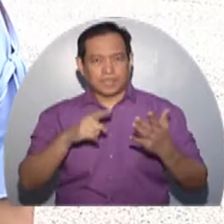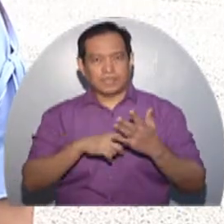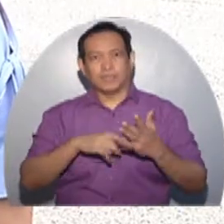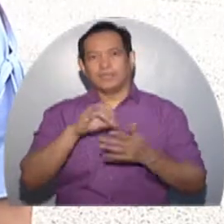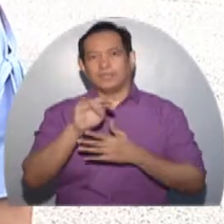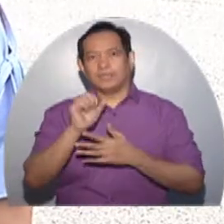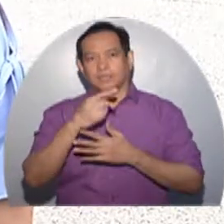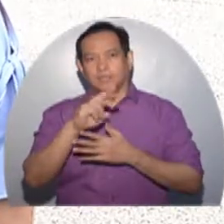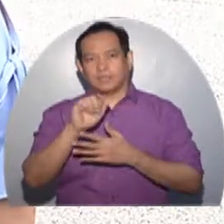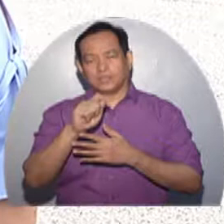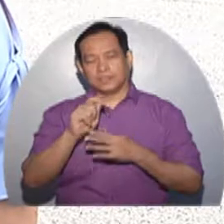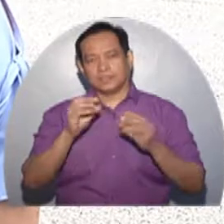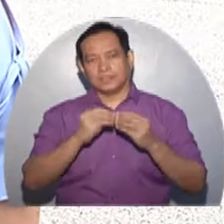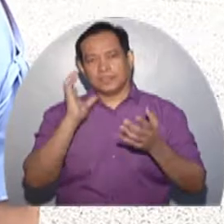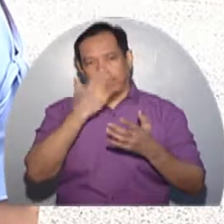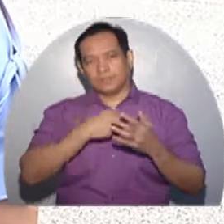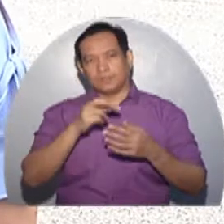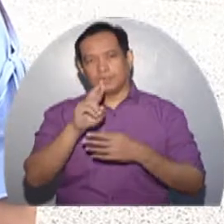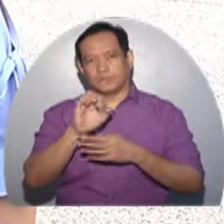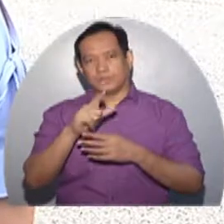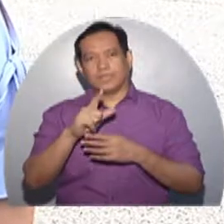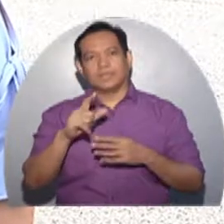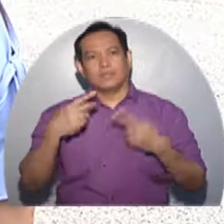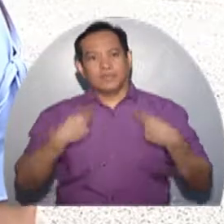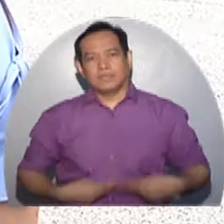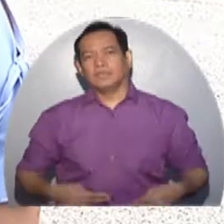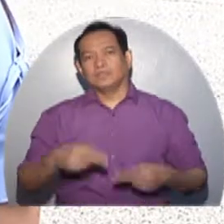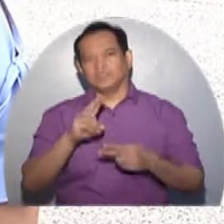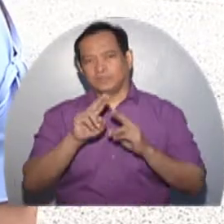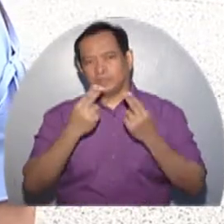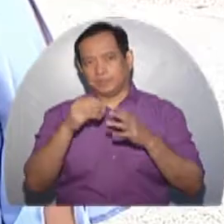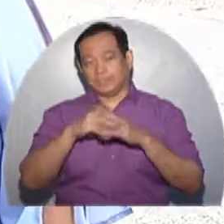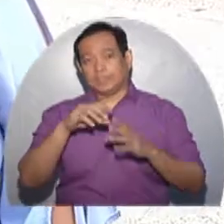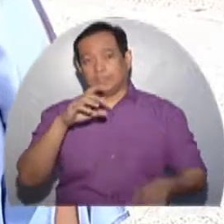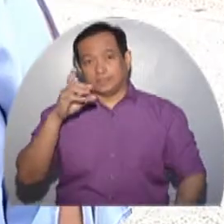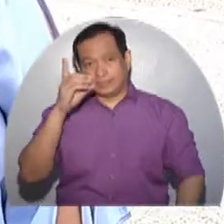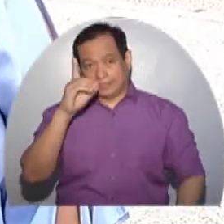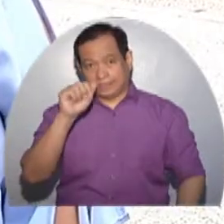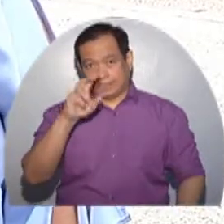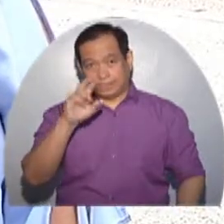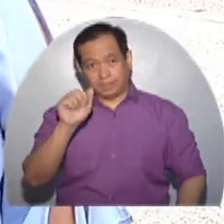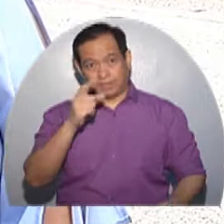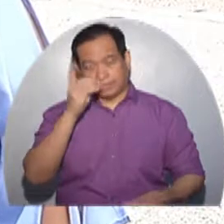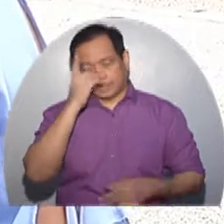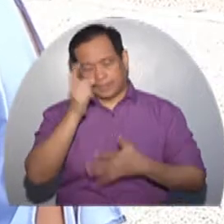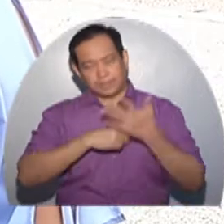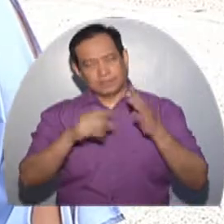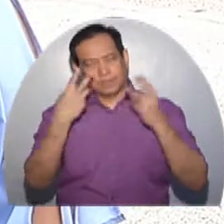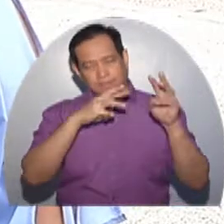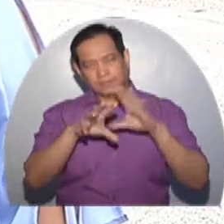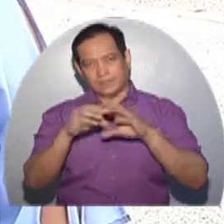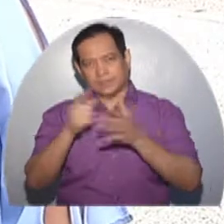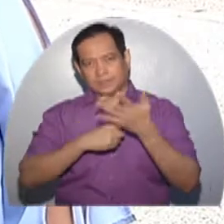isinagawa ang inaugurasyon ng mas pinagandang Rural Health Unit sa Talomo, Davao. Tara at samahan po ninyo ako sa isa